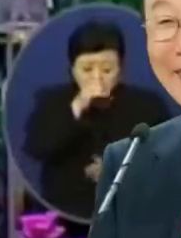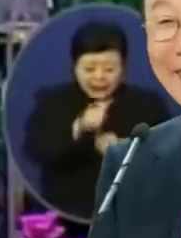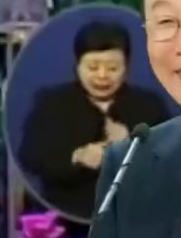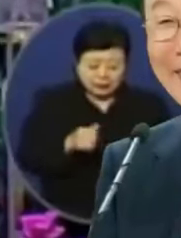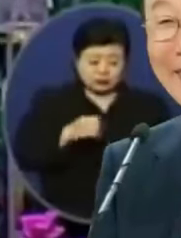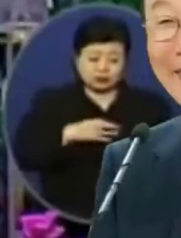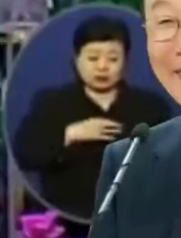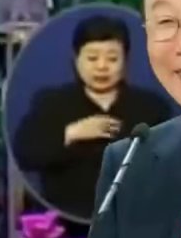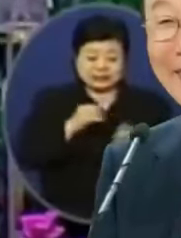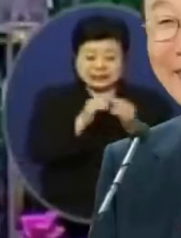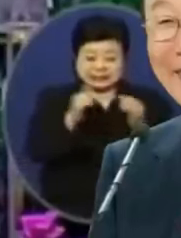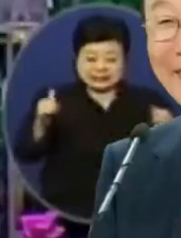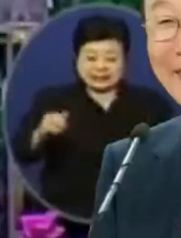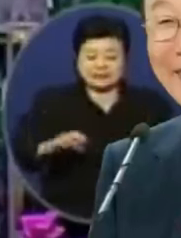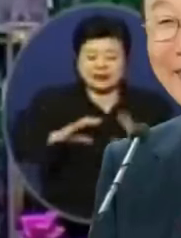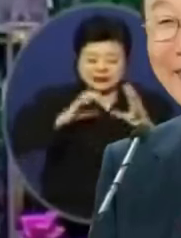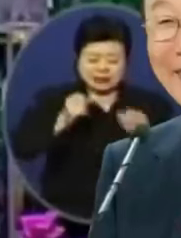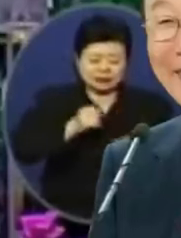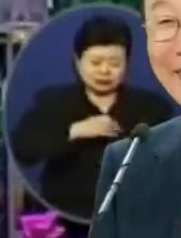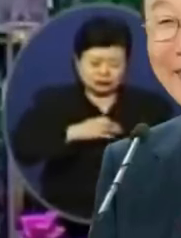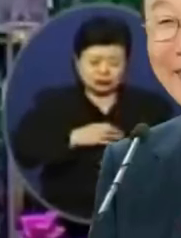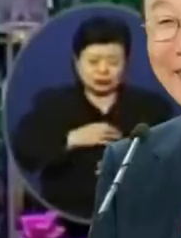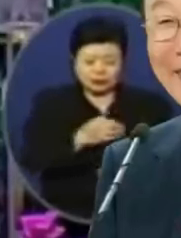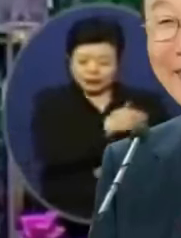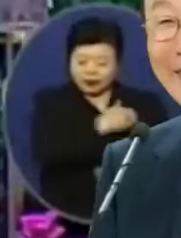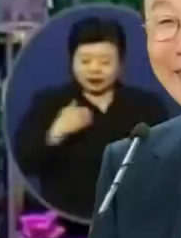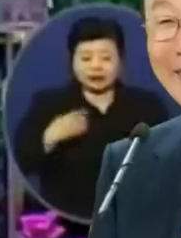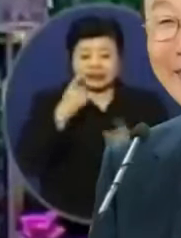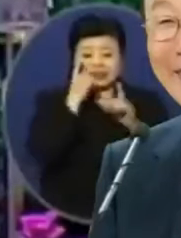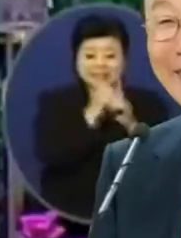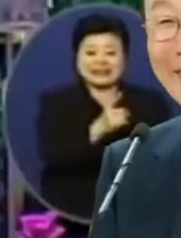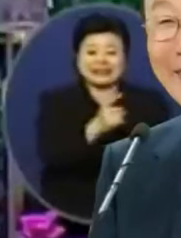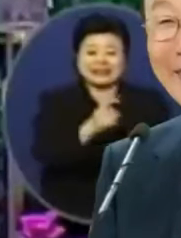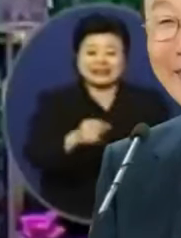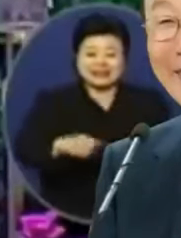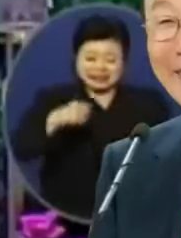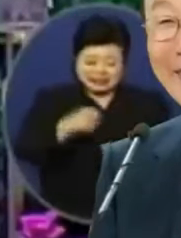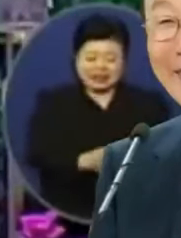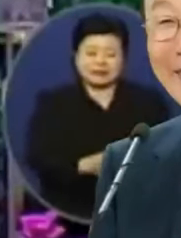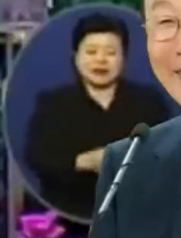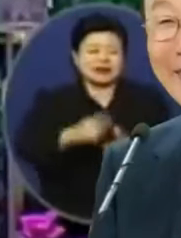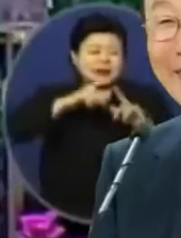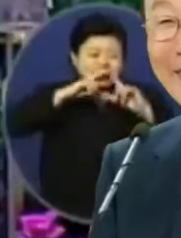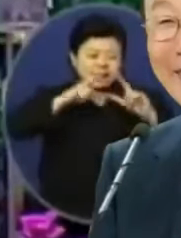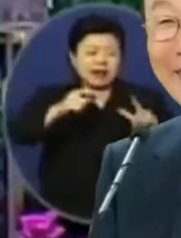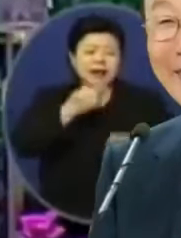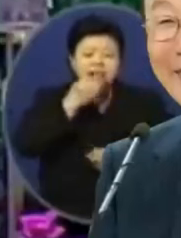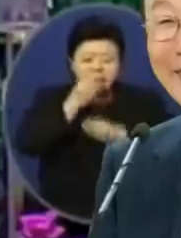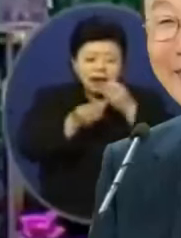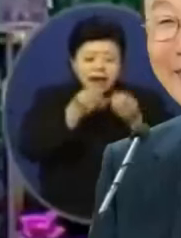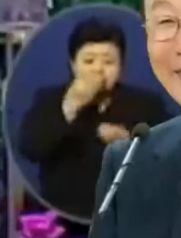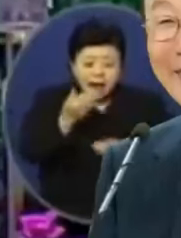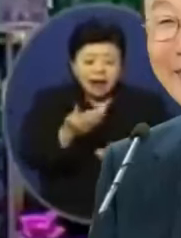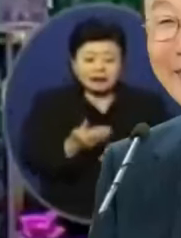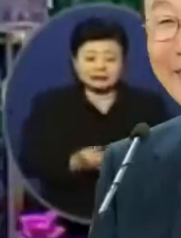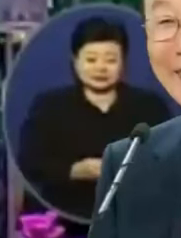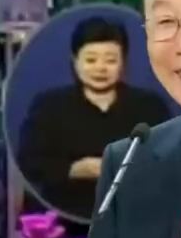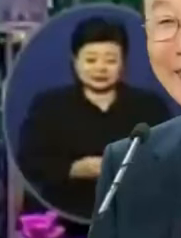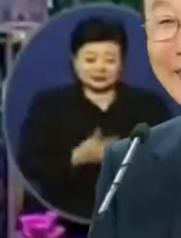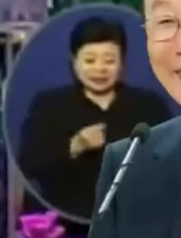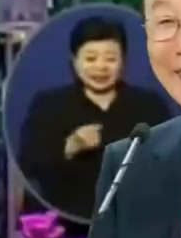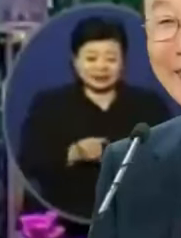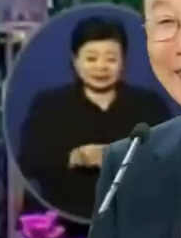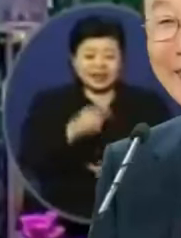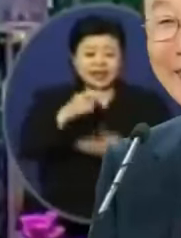하나님을 두려워하는 사람은 세상의 두려움을 능력히 이기고 이렇게 담대하게 고백할 수 있습니다. 다 같이 한번